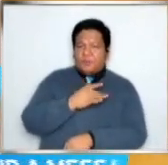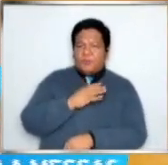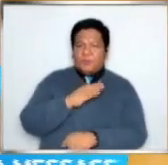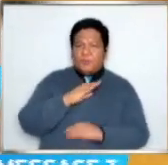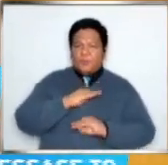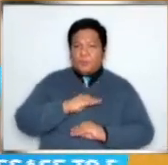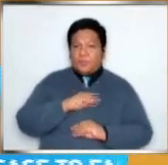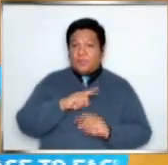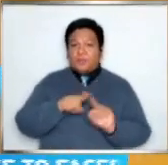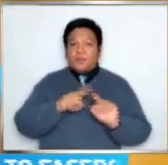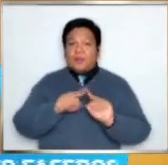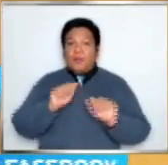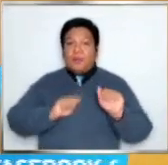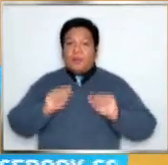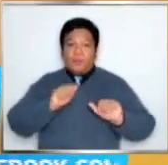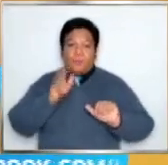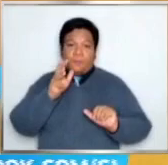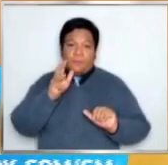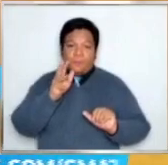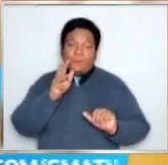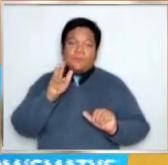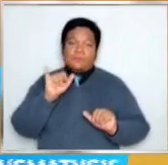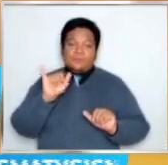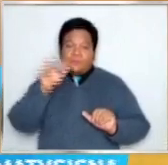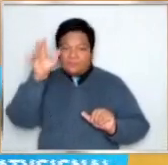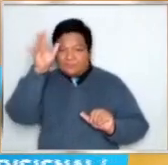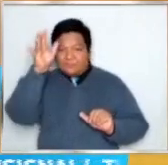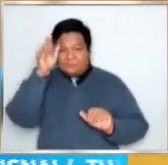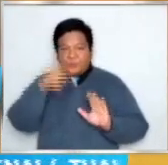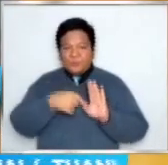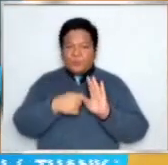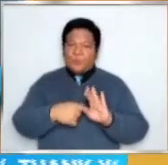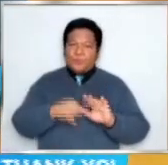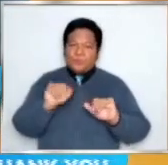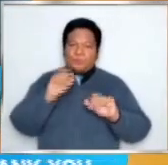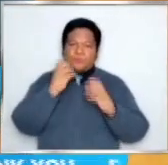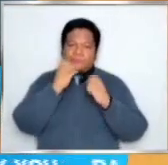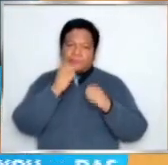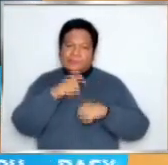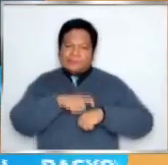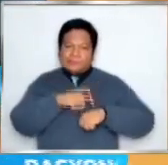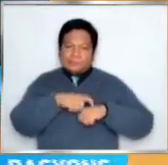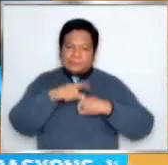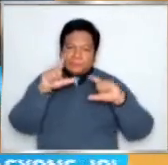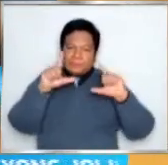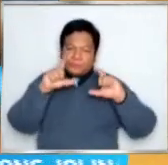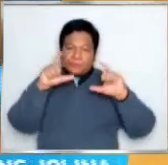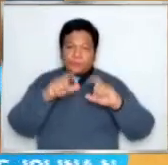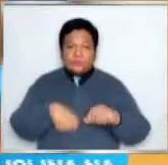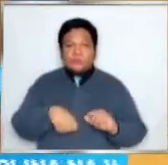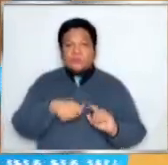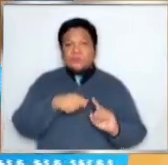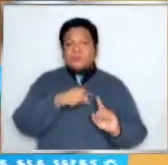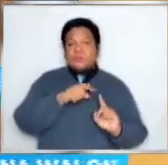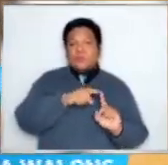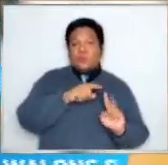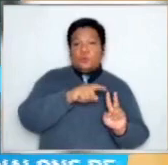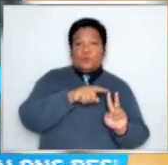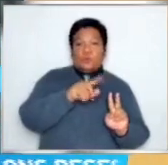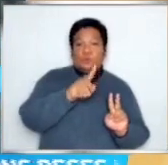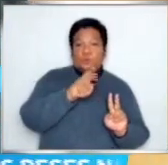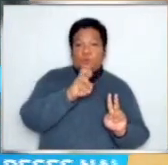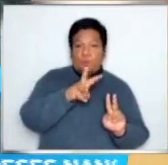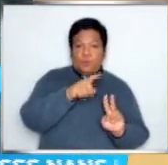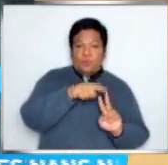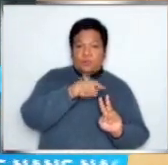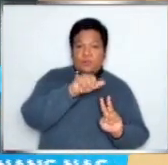and daddies. Hindi rin nila pinalalampas ang precious moments na ito, tulad ng baby girl ni Drew Arellano at Ia Villania na